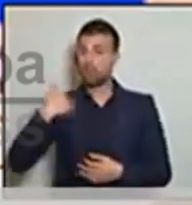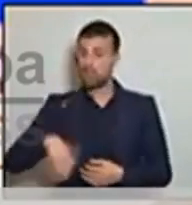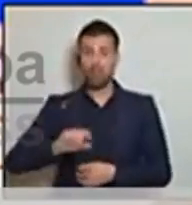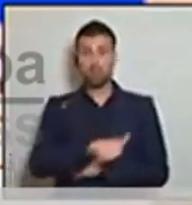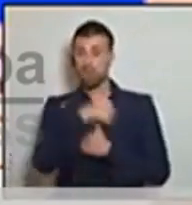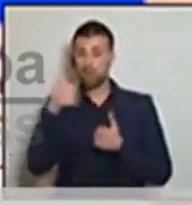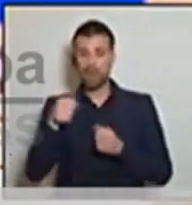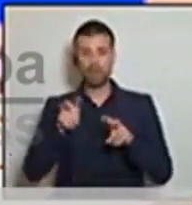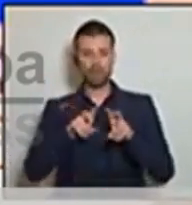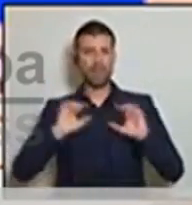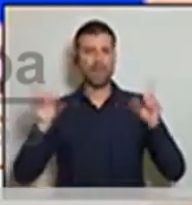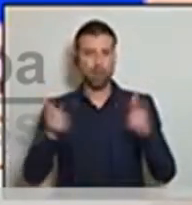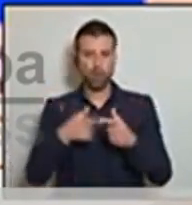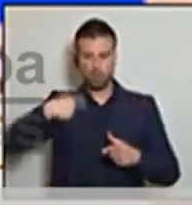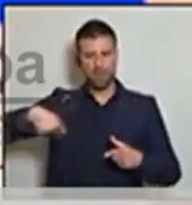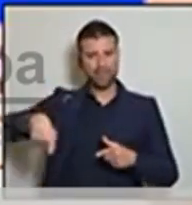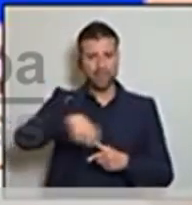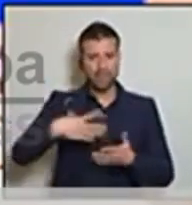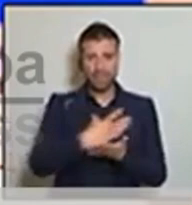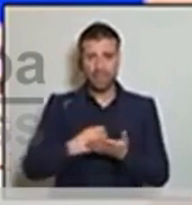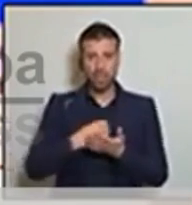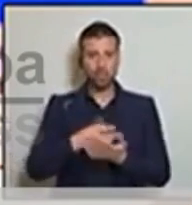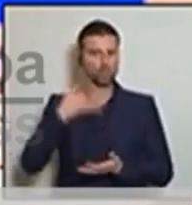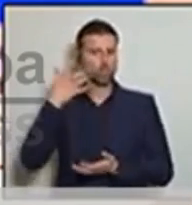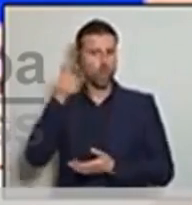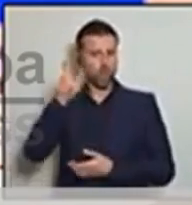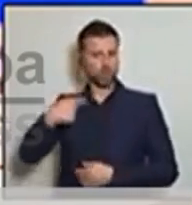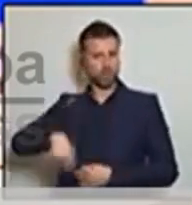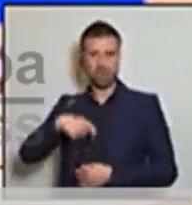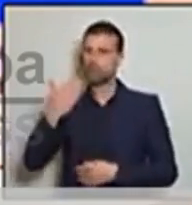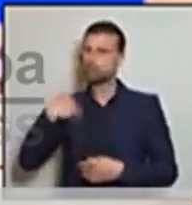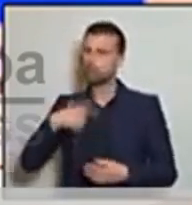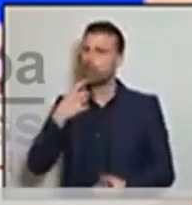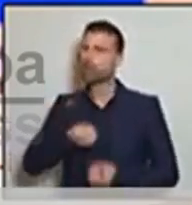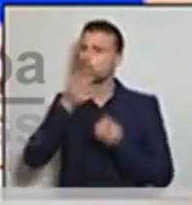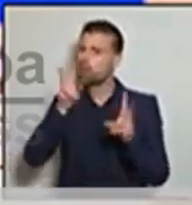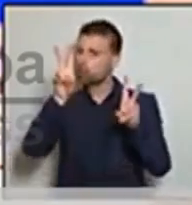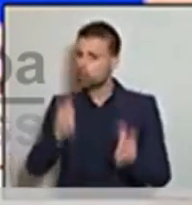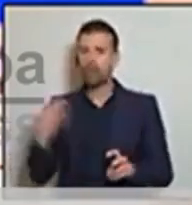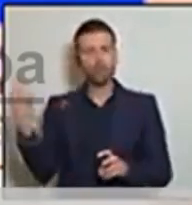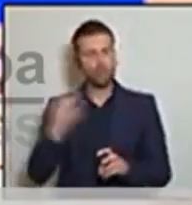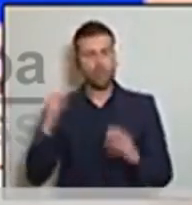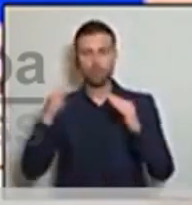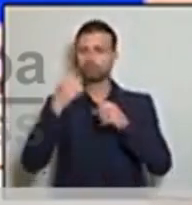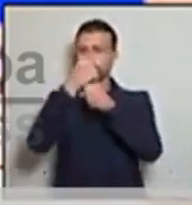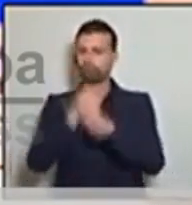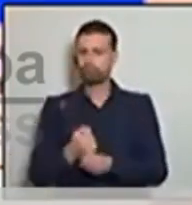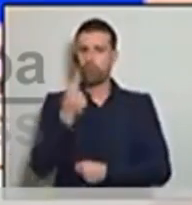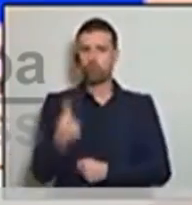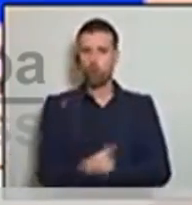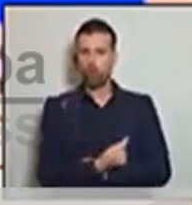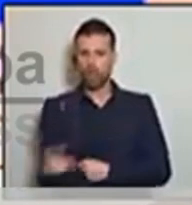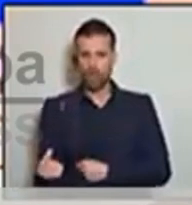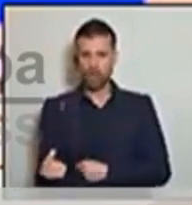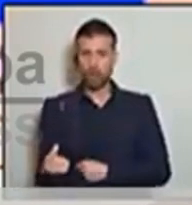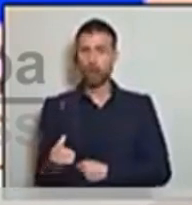manifestar, va posar sobre la taula aquesta necessitat d'aquest confinament total. I no ho feia perquè ell tingués allò, és a dir, una